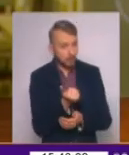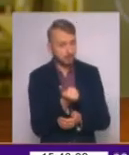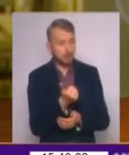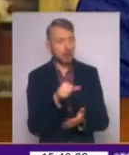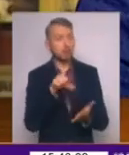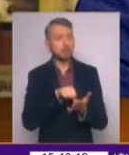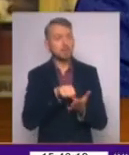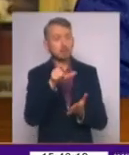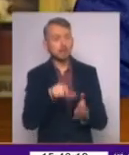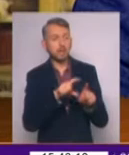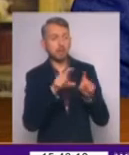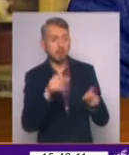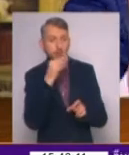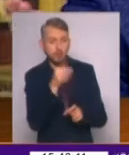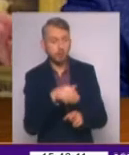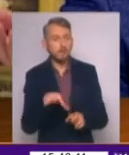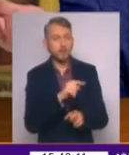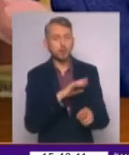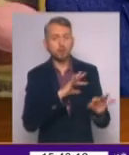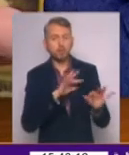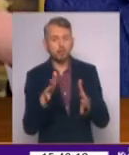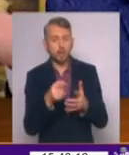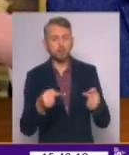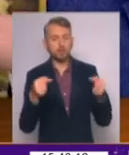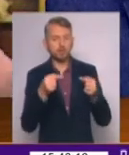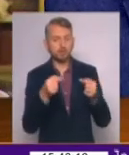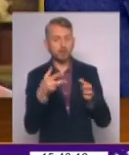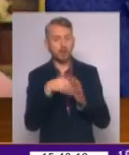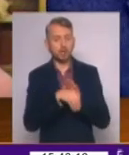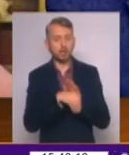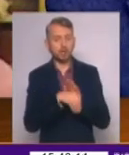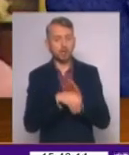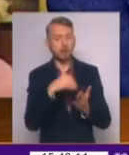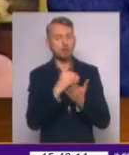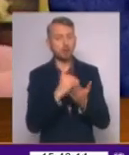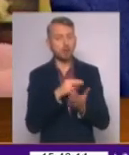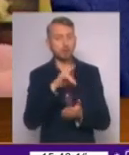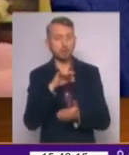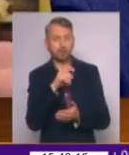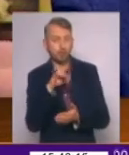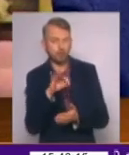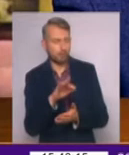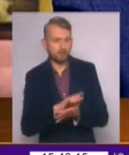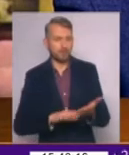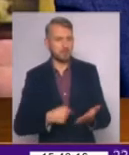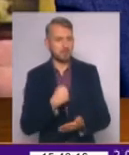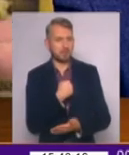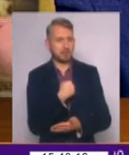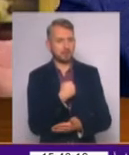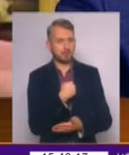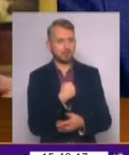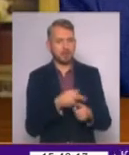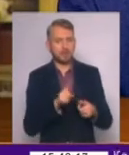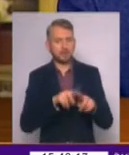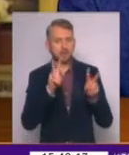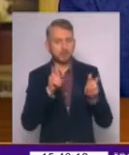Представник департаменту сказав, що все ж відбувалося в рамках програми «Прозоро». Ну, вибачте мене, так це